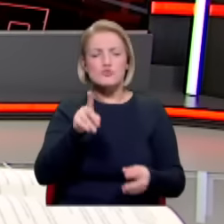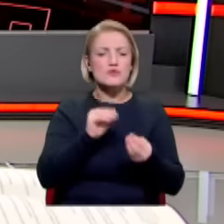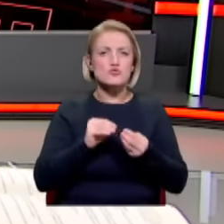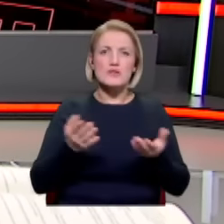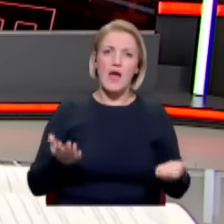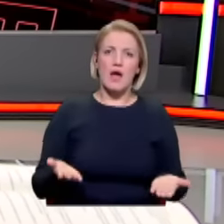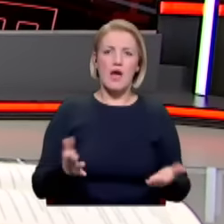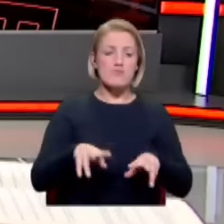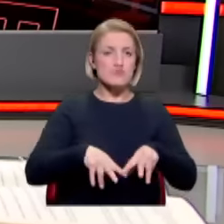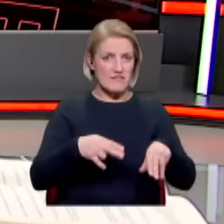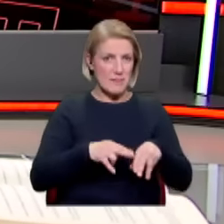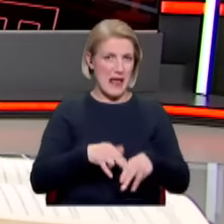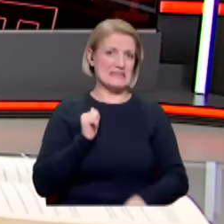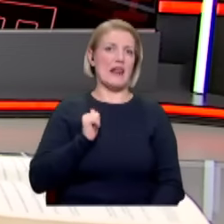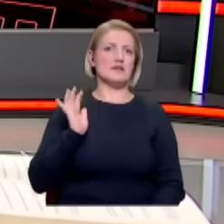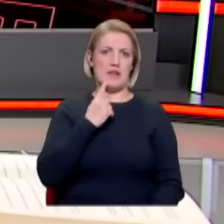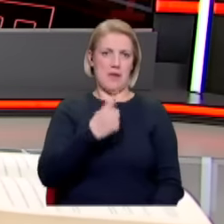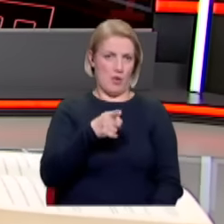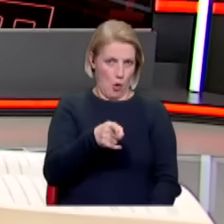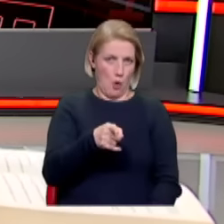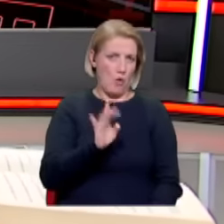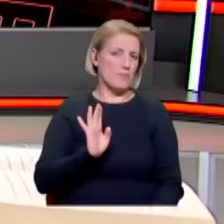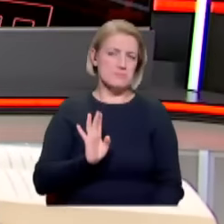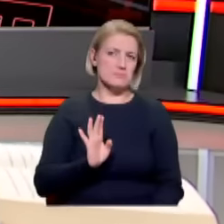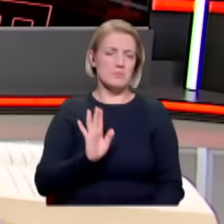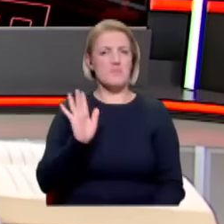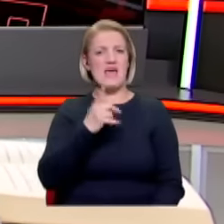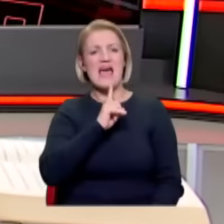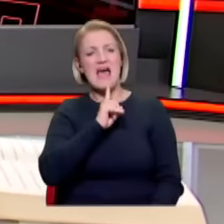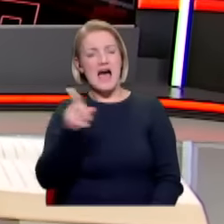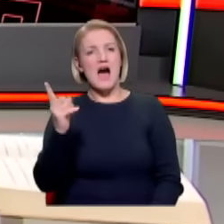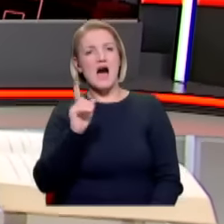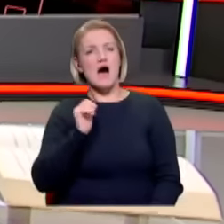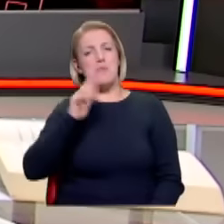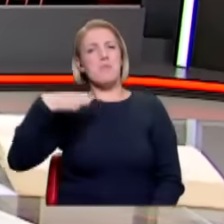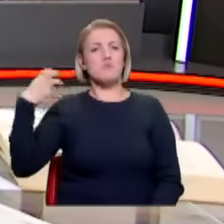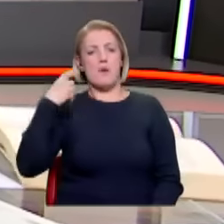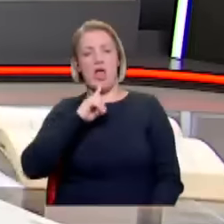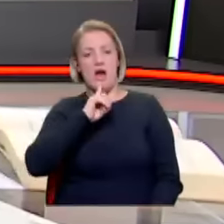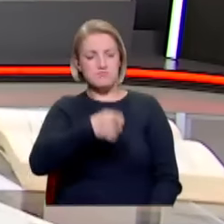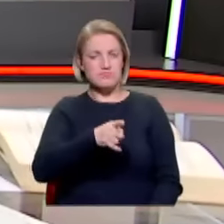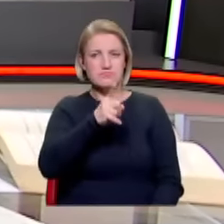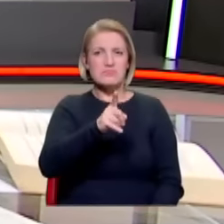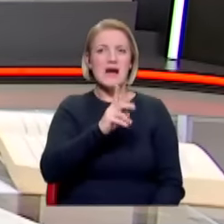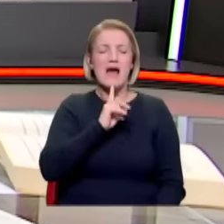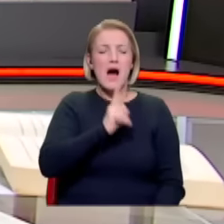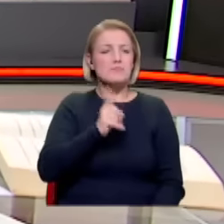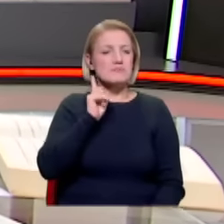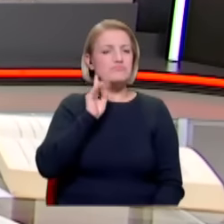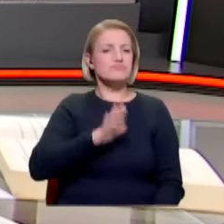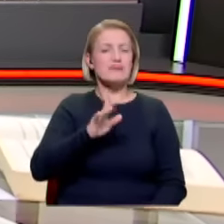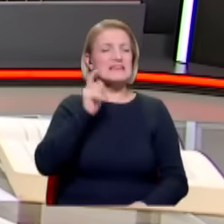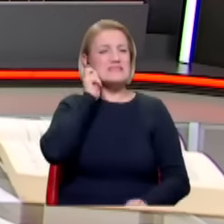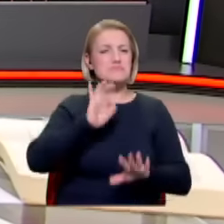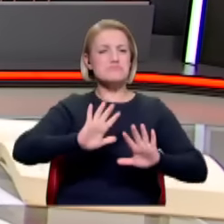ne? Mustafa Kemal'in askerleri istemeleri. Veya emre itaatsizlik diyorlar da, emre itaatsizlik yapan, disiplini